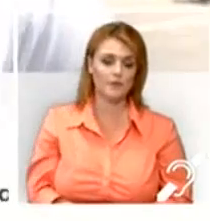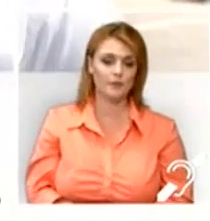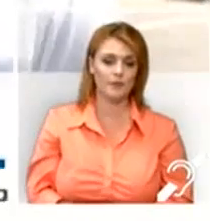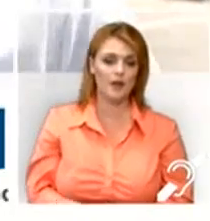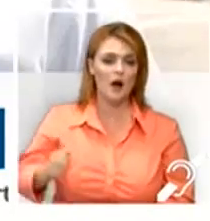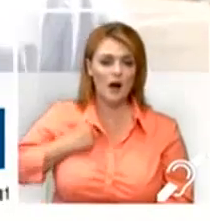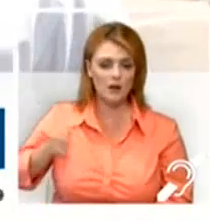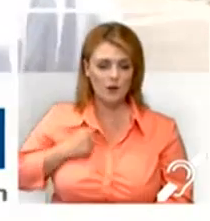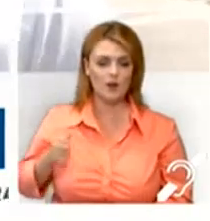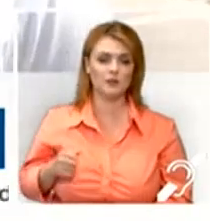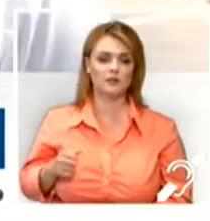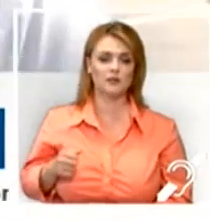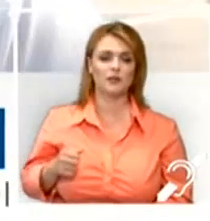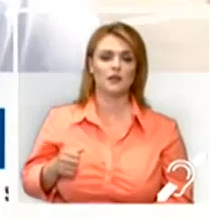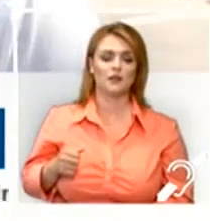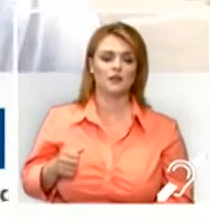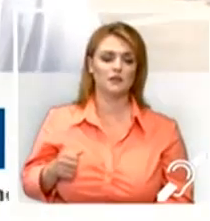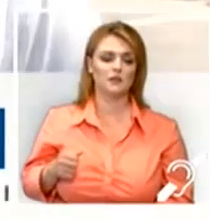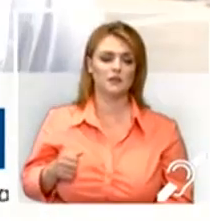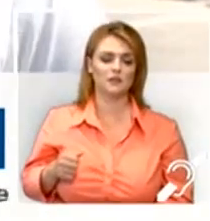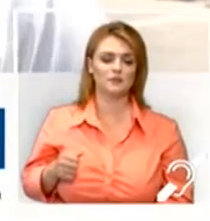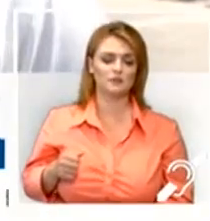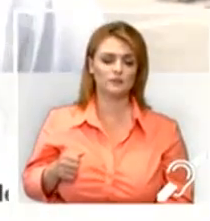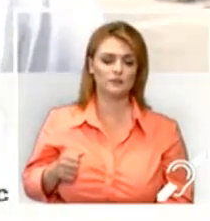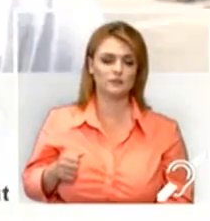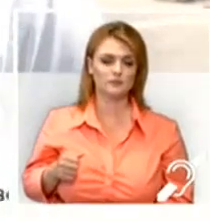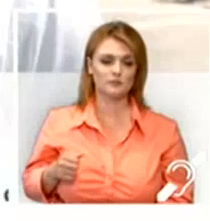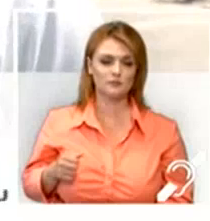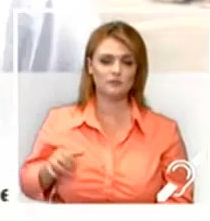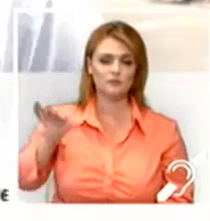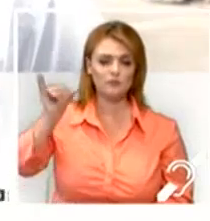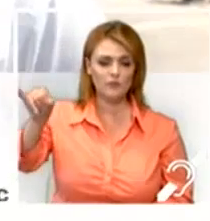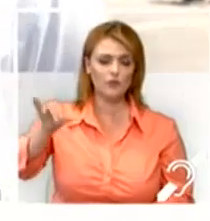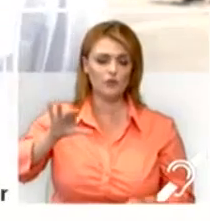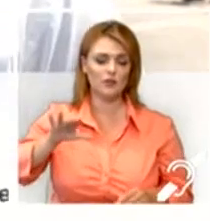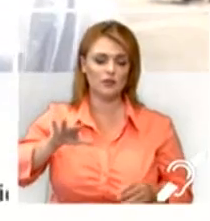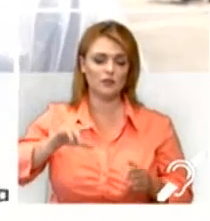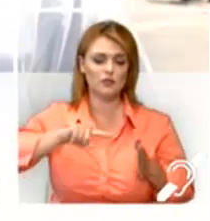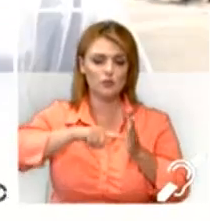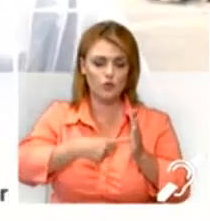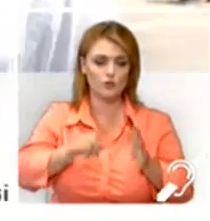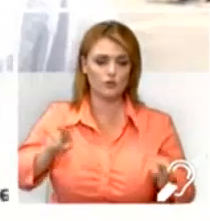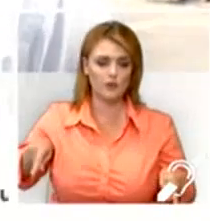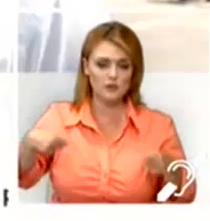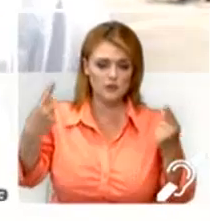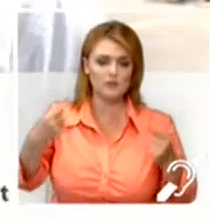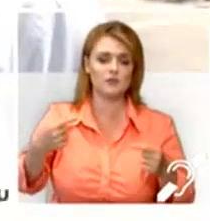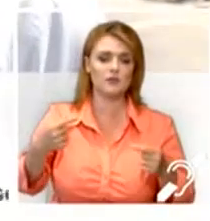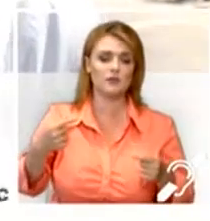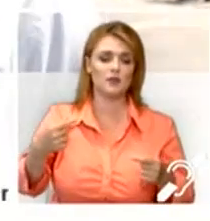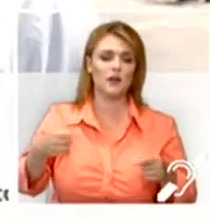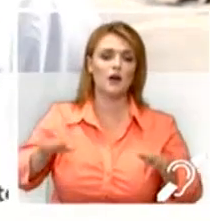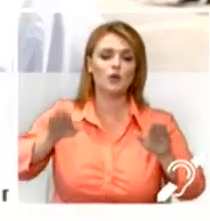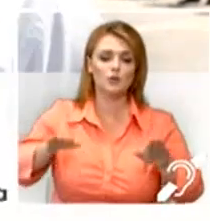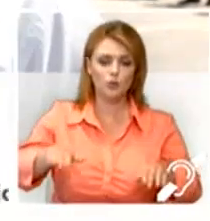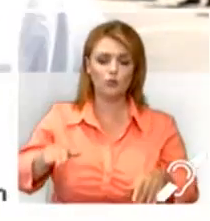de forță, dar și comunitățile în care ele au fost edificate cândva, avem în ele să restabilim pentru a le repune în